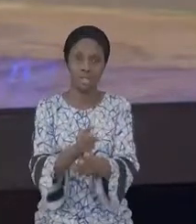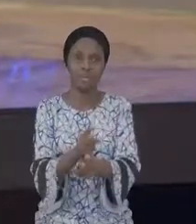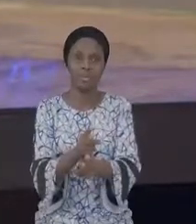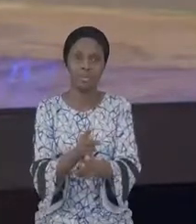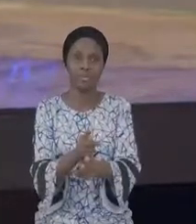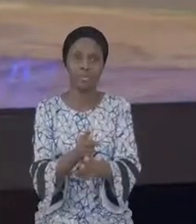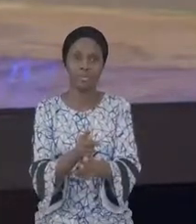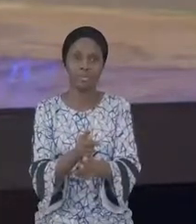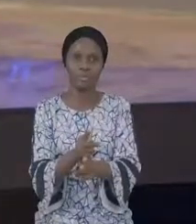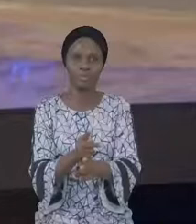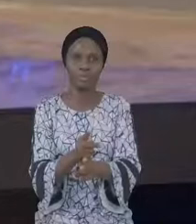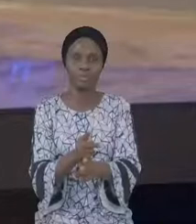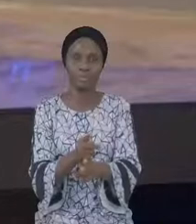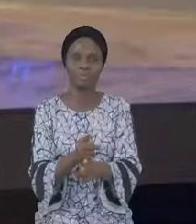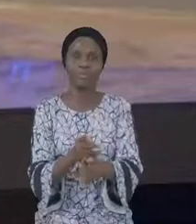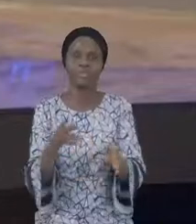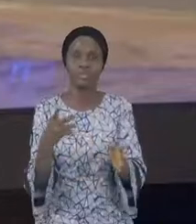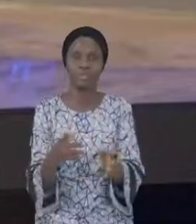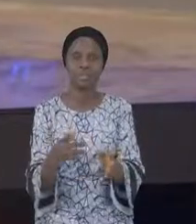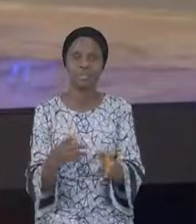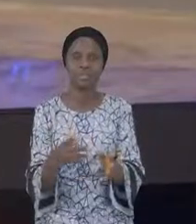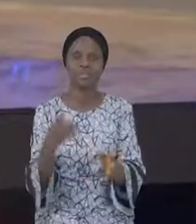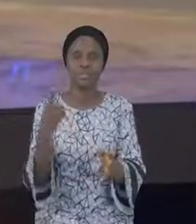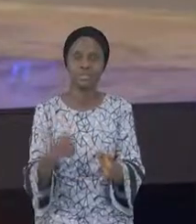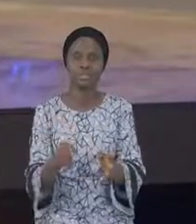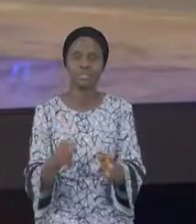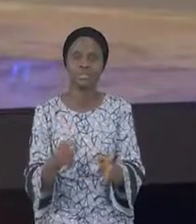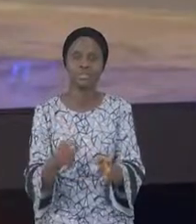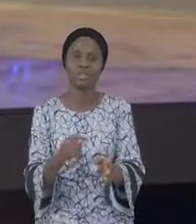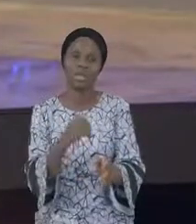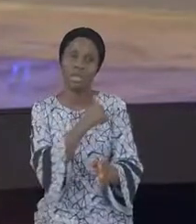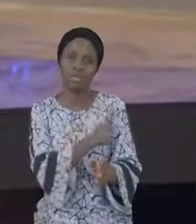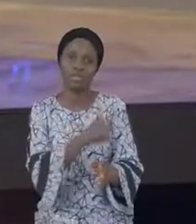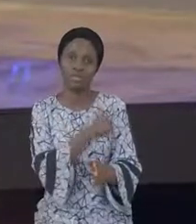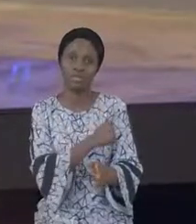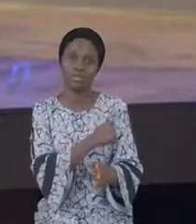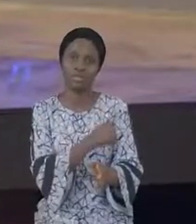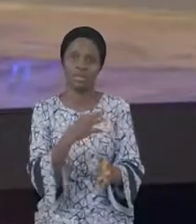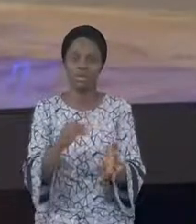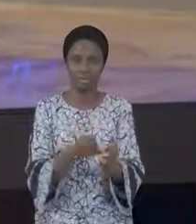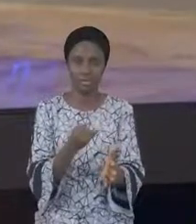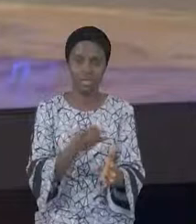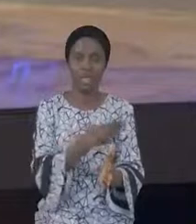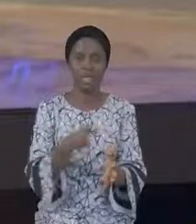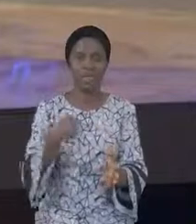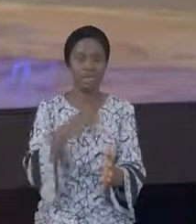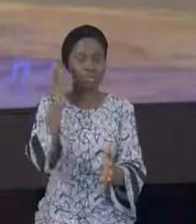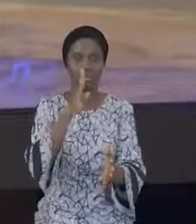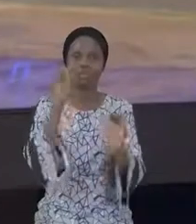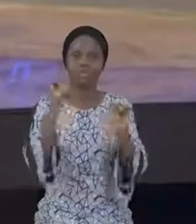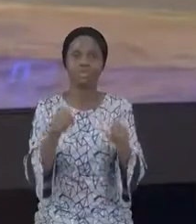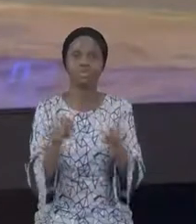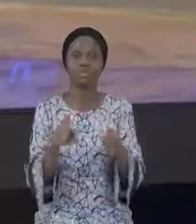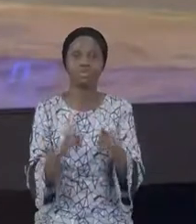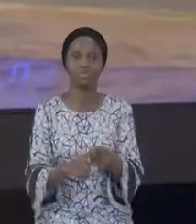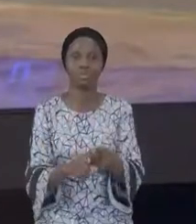Les poissons ont l'attribut of fish. D'un poisson, I will be able to et le swim poisson sera en